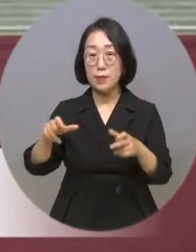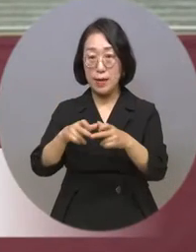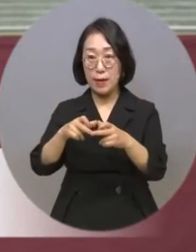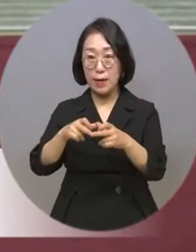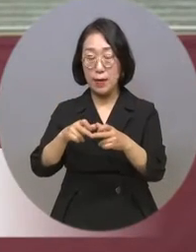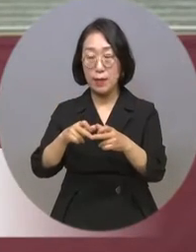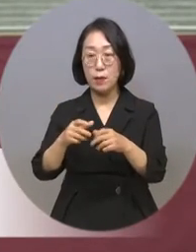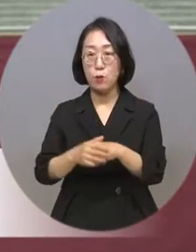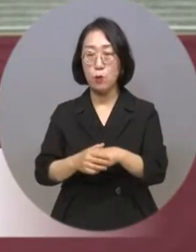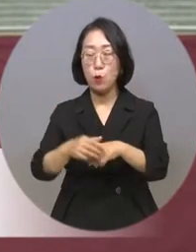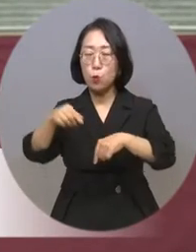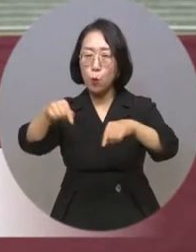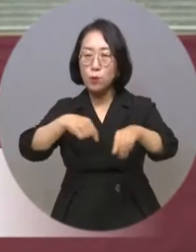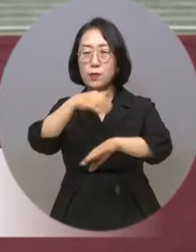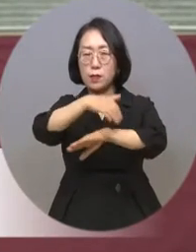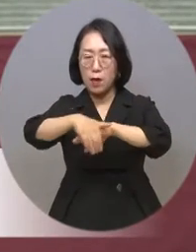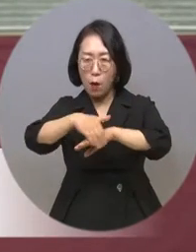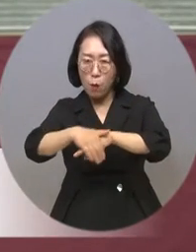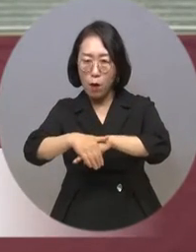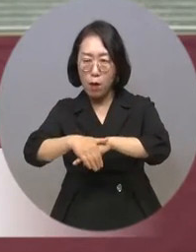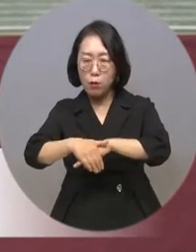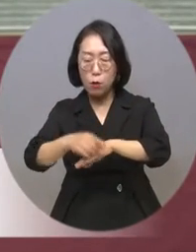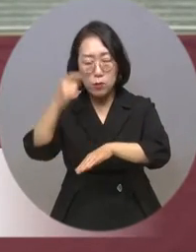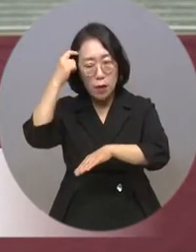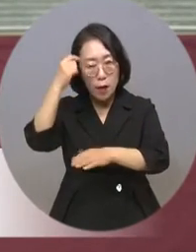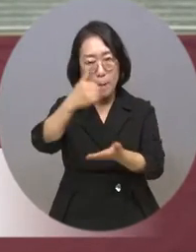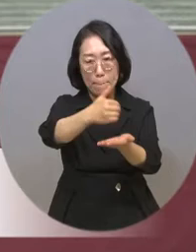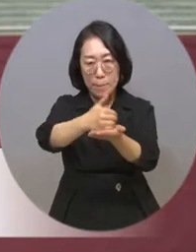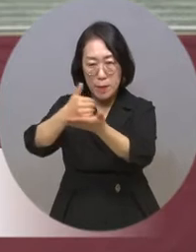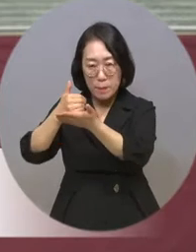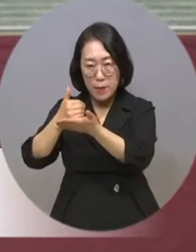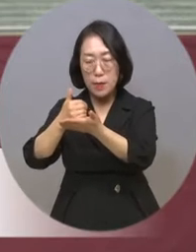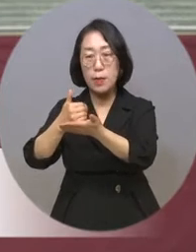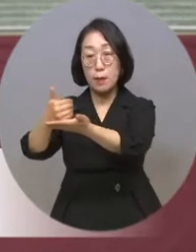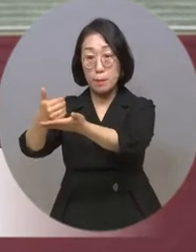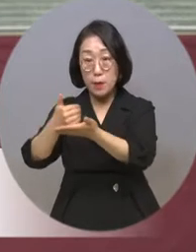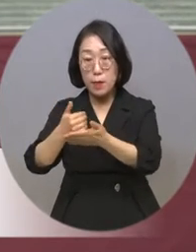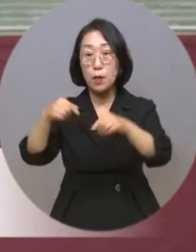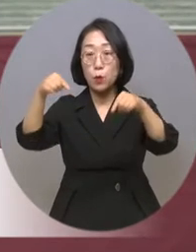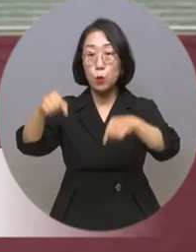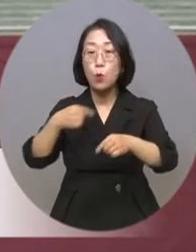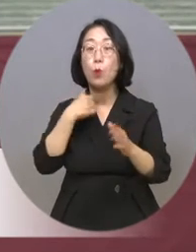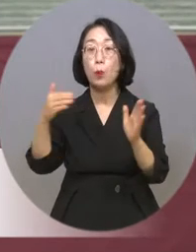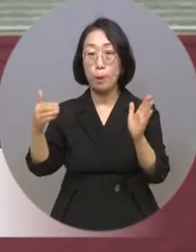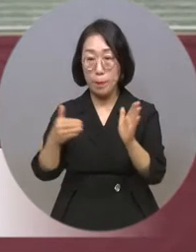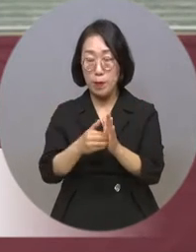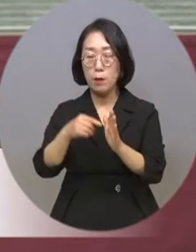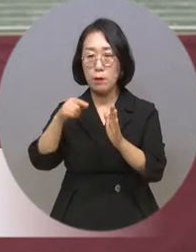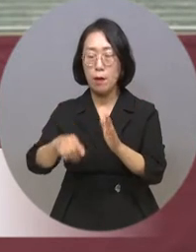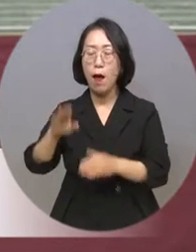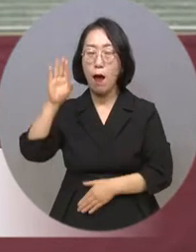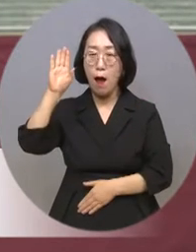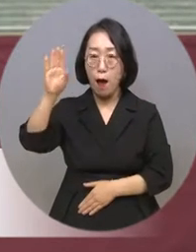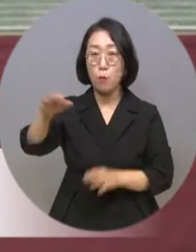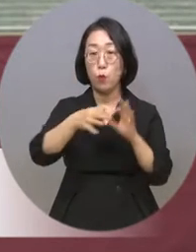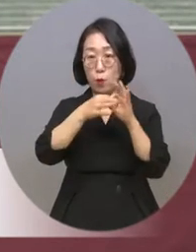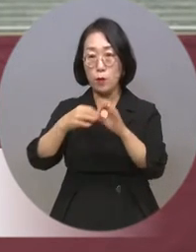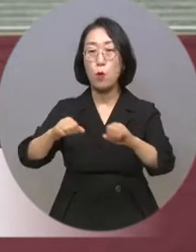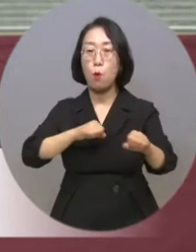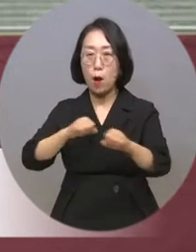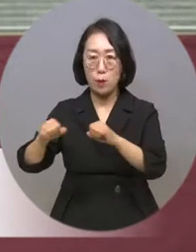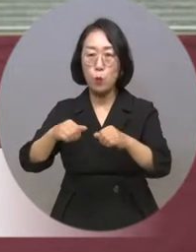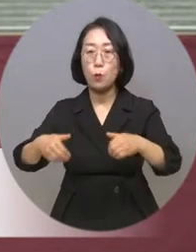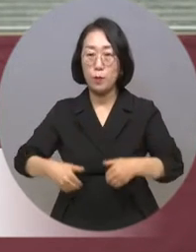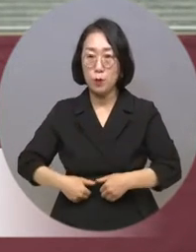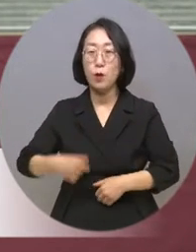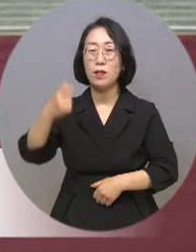정책에 대한 어떤 생각을 갖고 계신지 이야기를 나눈 시간이었습니다. 우리가 앞으로 더 많은 활동을 해야겠다는